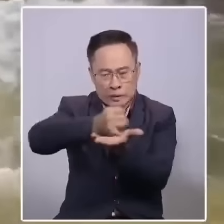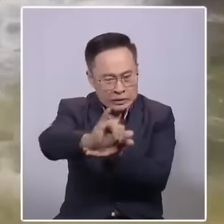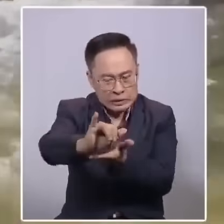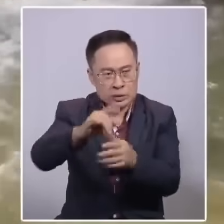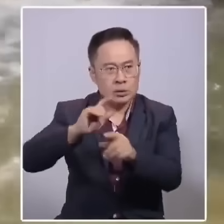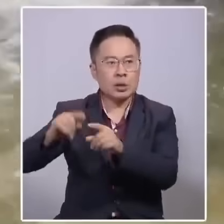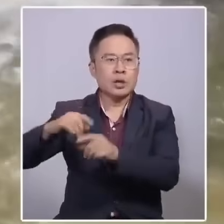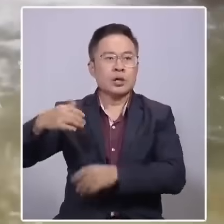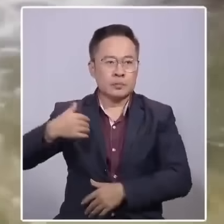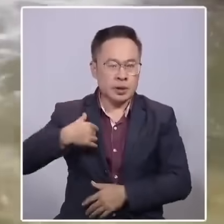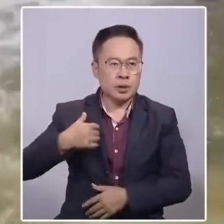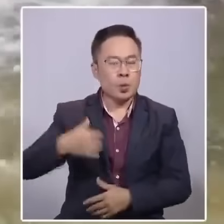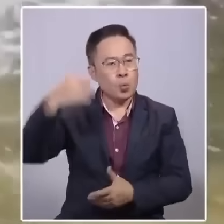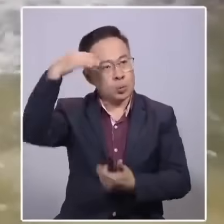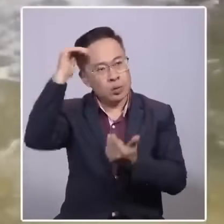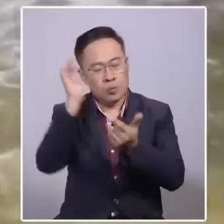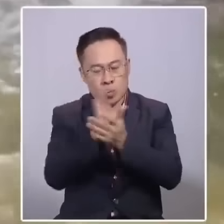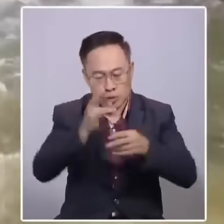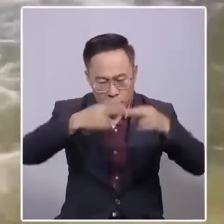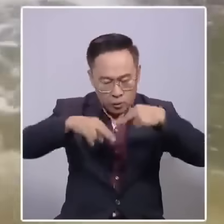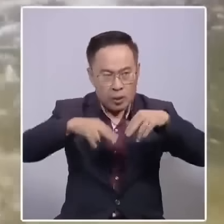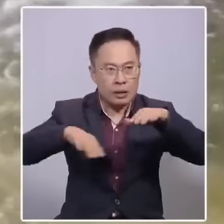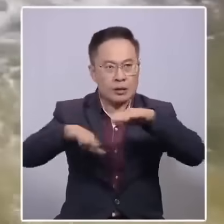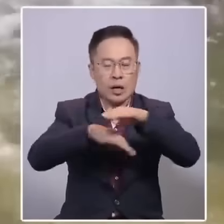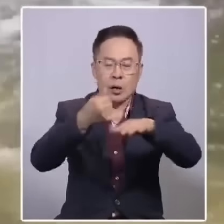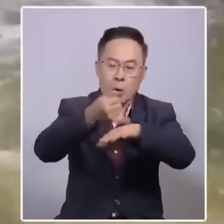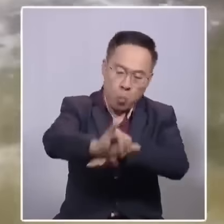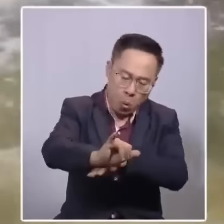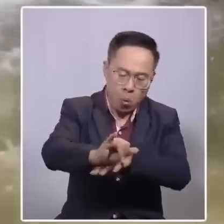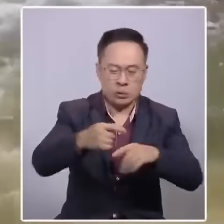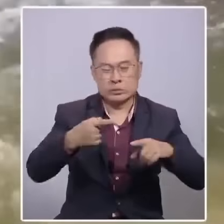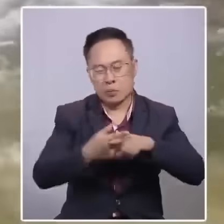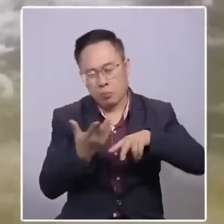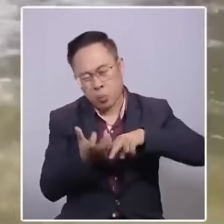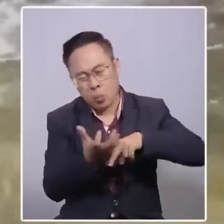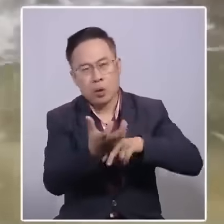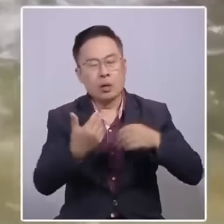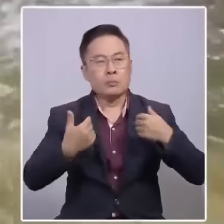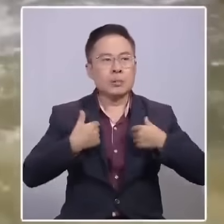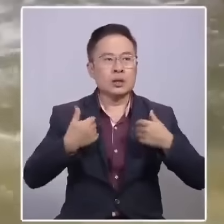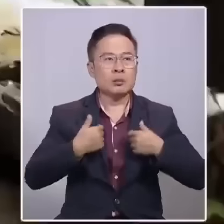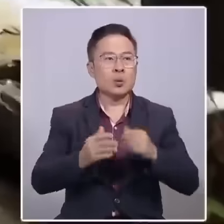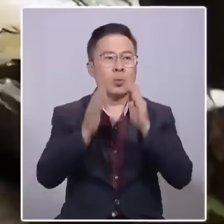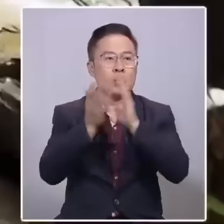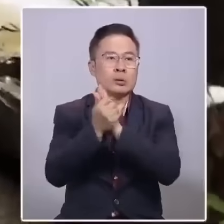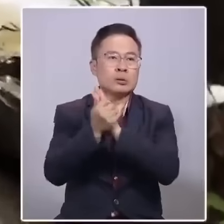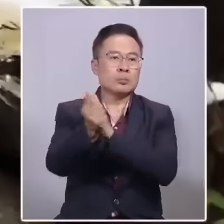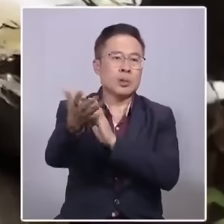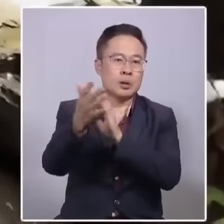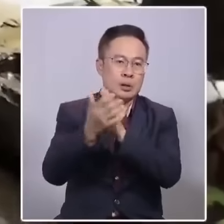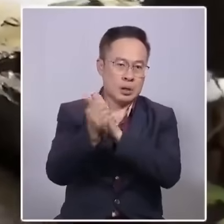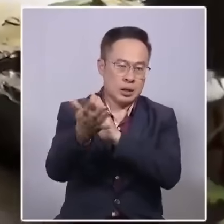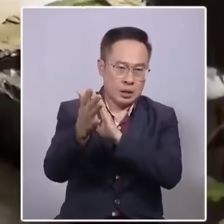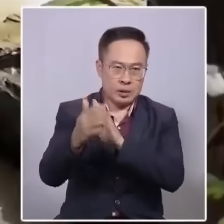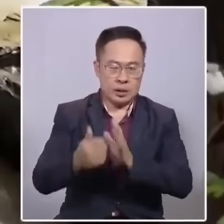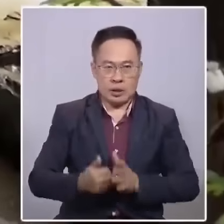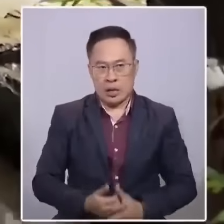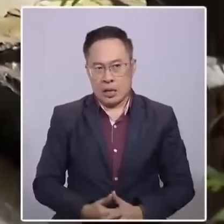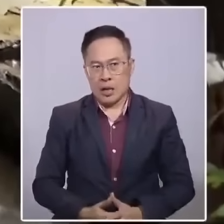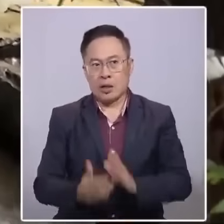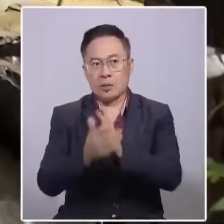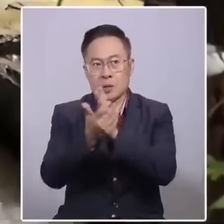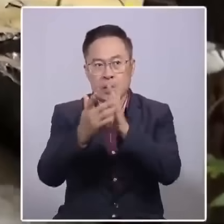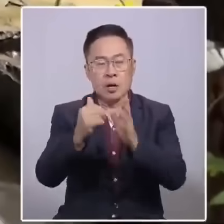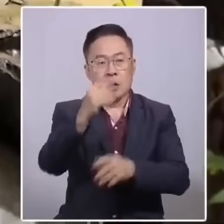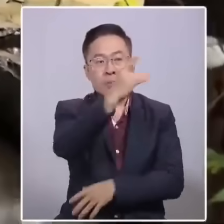พิสูจน์หลักฐานบางนายก็6กล้มได้รับบาดเจ็บระหว่างเส้นทางด้วยเพราะว่าบางคนเขาก็ไม่ได้เส้นทางในการเข้าไปจับผู้ร้ายนะในจุดที่